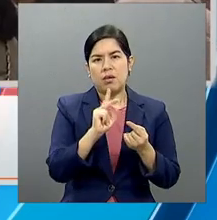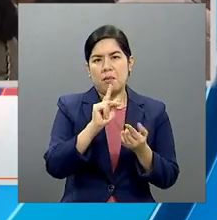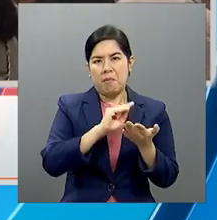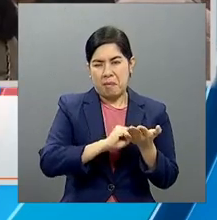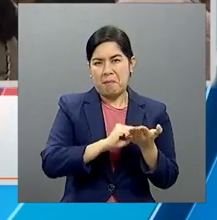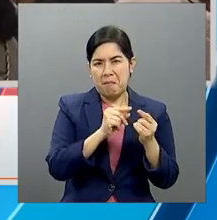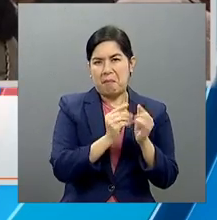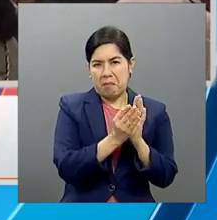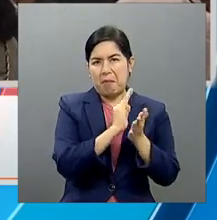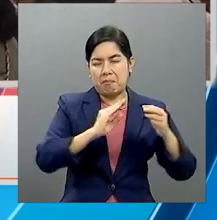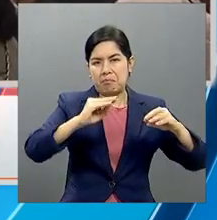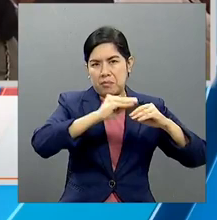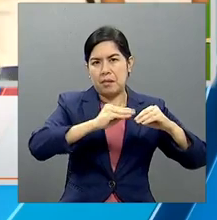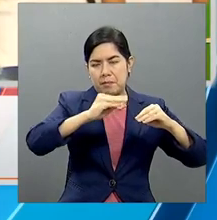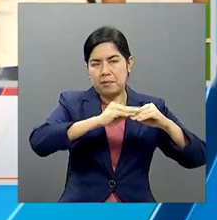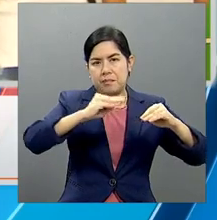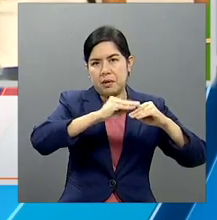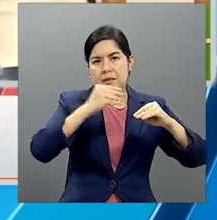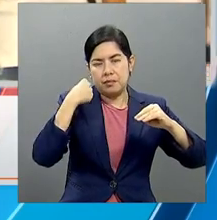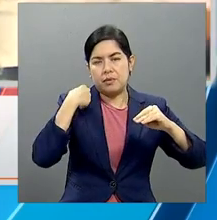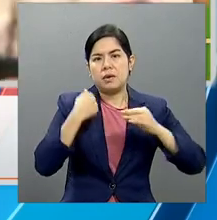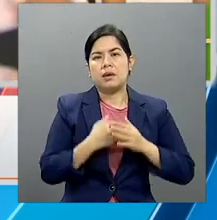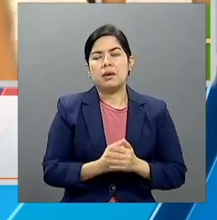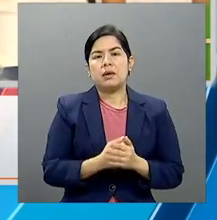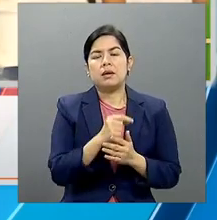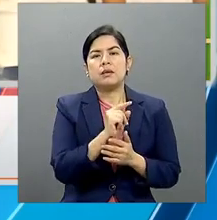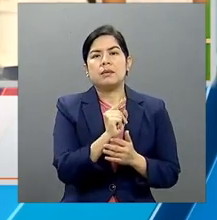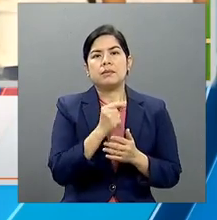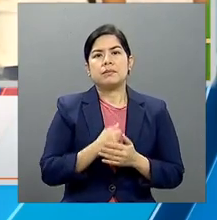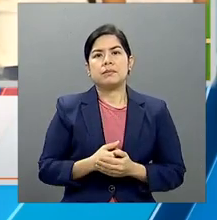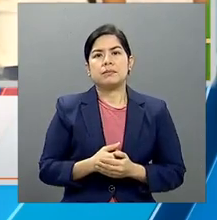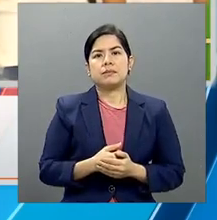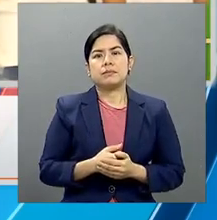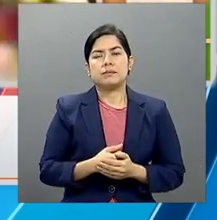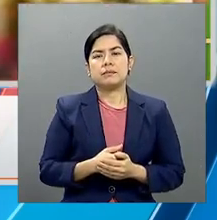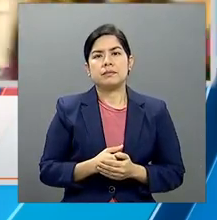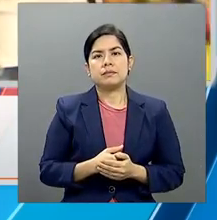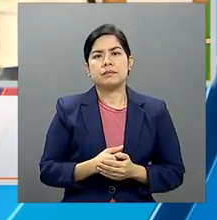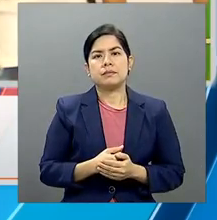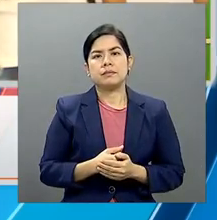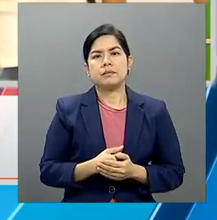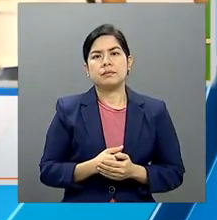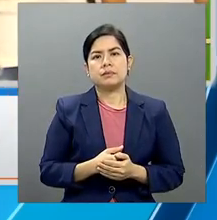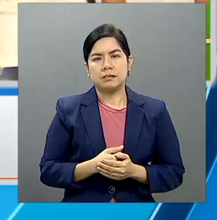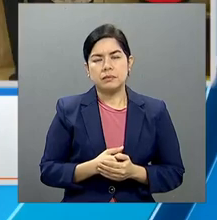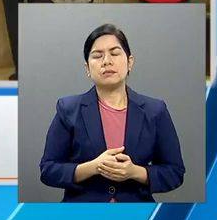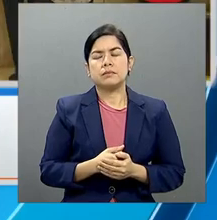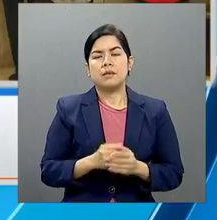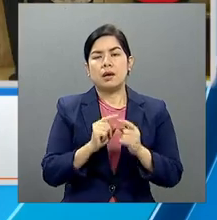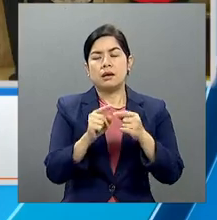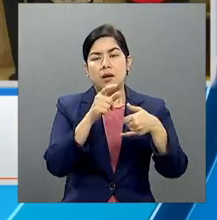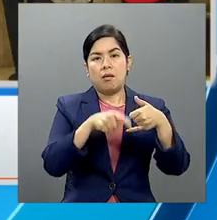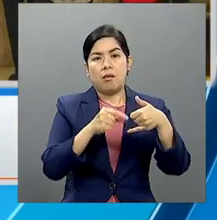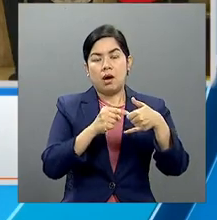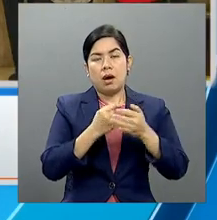ายุ ทุกช่วงอายุเลย ใช่ครับดังนั้นเนี่ยแต่โดยส่วนใหญ่เนี่ยทุกท่านจะไม่ทราบจะมาทราบอีกทีก็คือว่าเมื่อมี